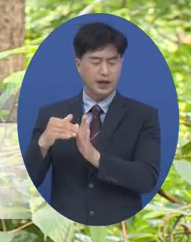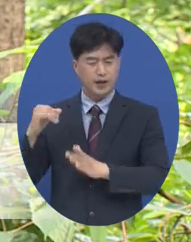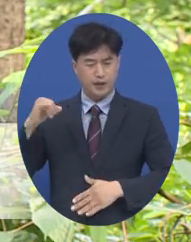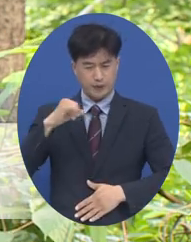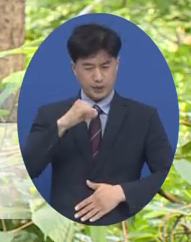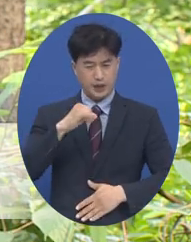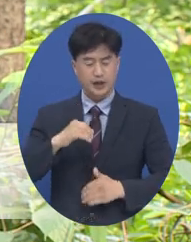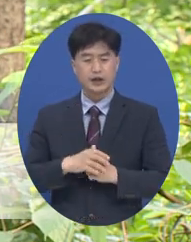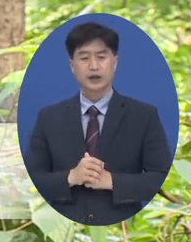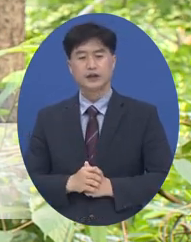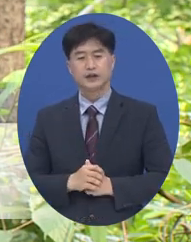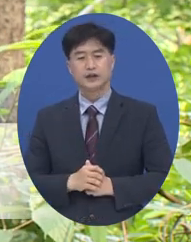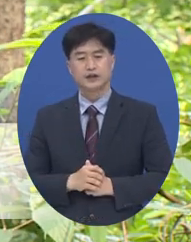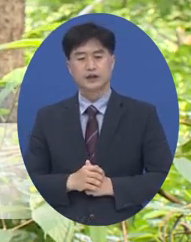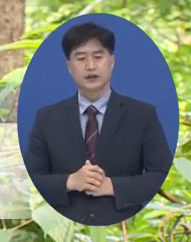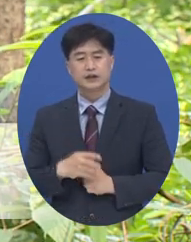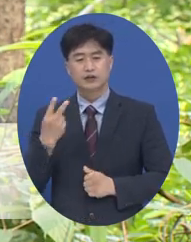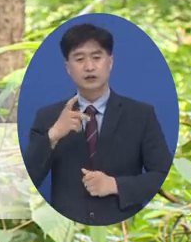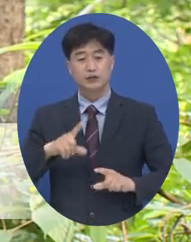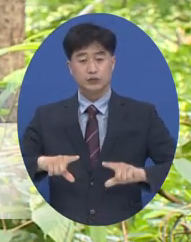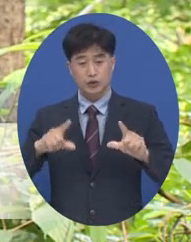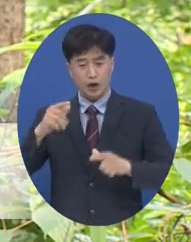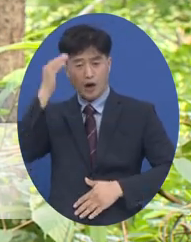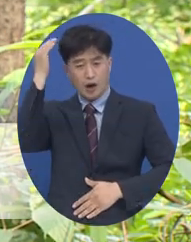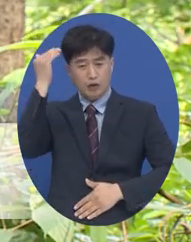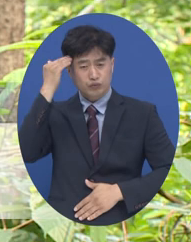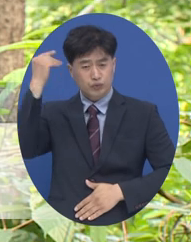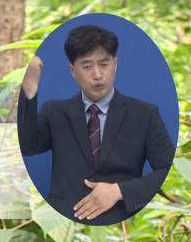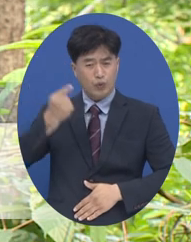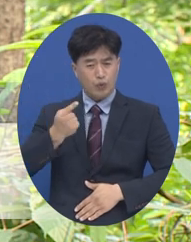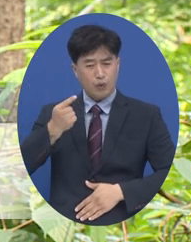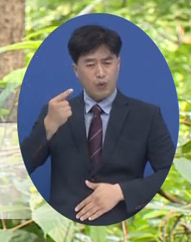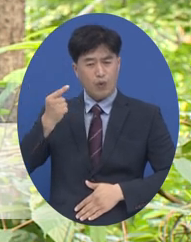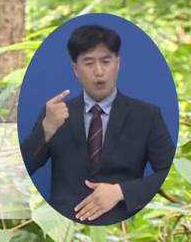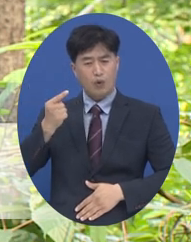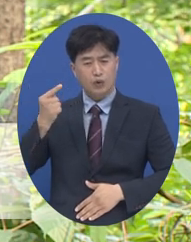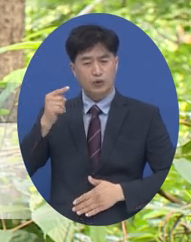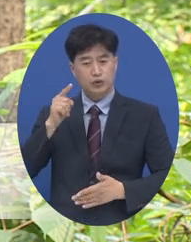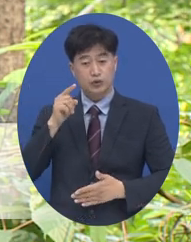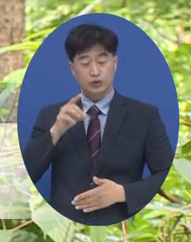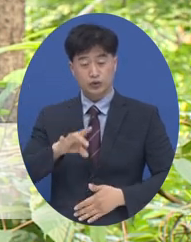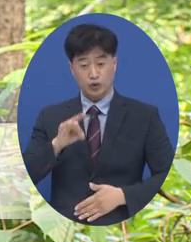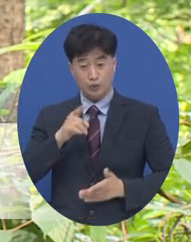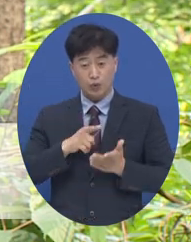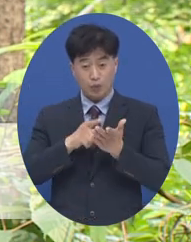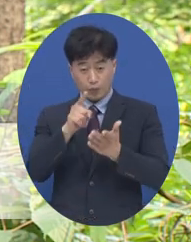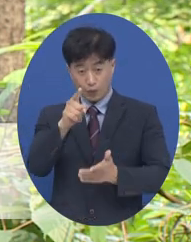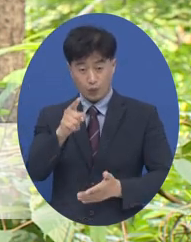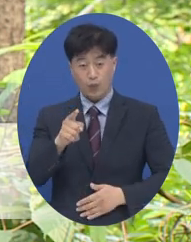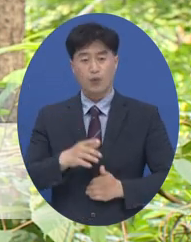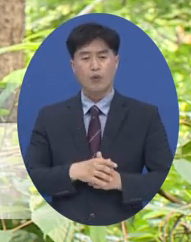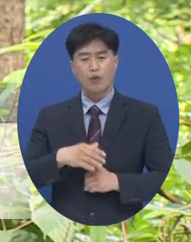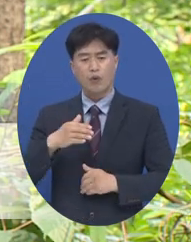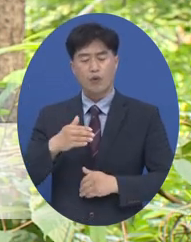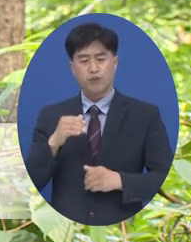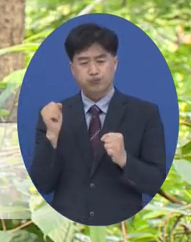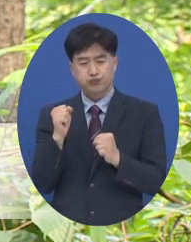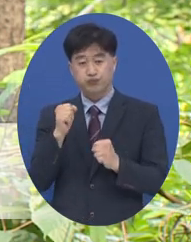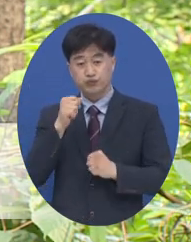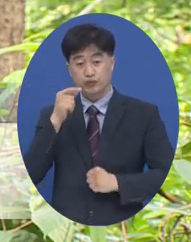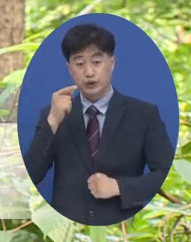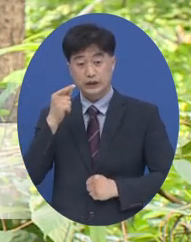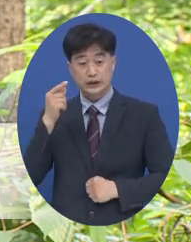시키는 해충이 되겠습니다. 그래서 그 2010년에 국내에 들어온 것으로 보고가 처음 됐고요.